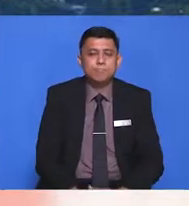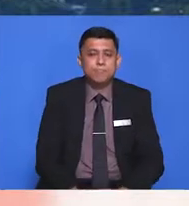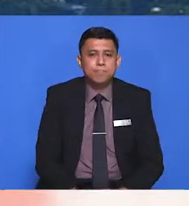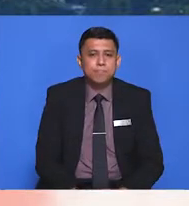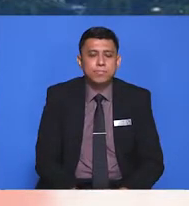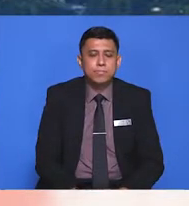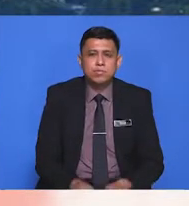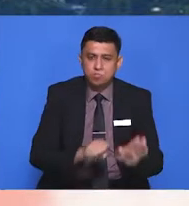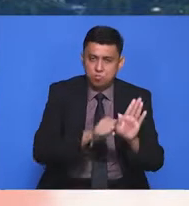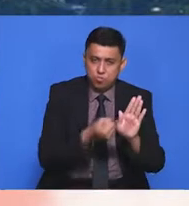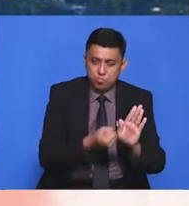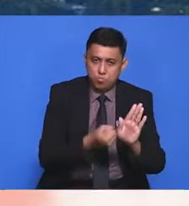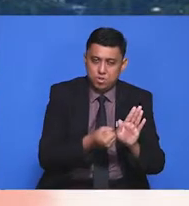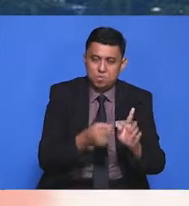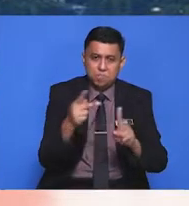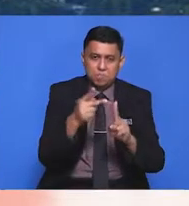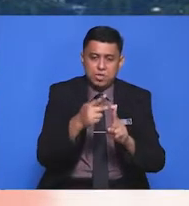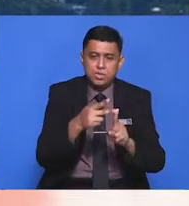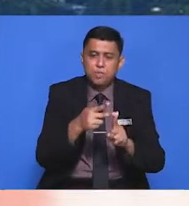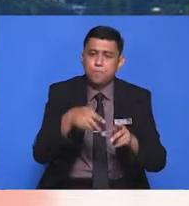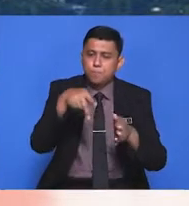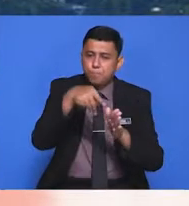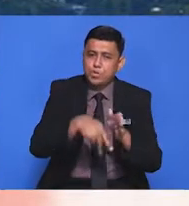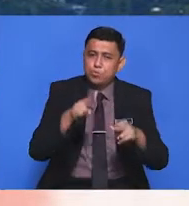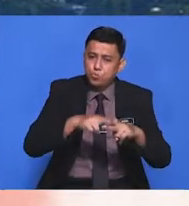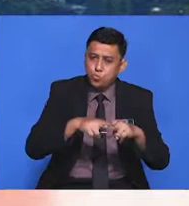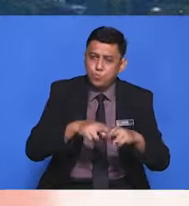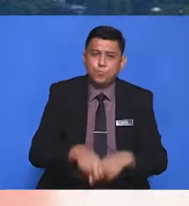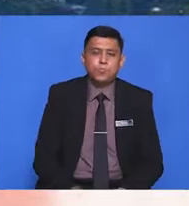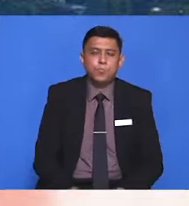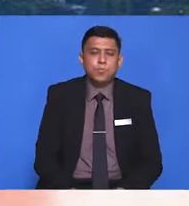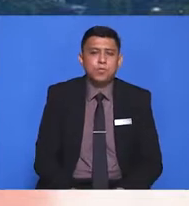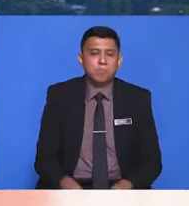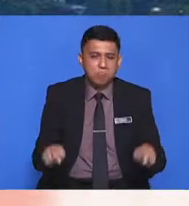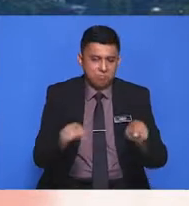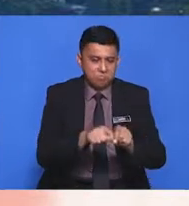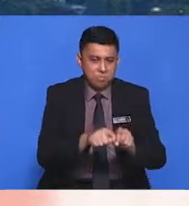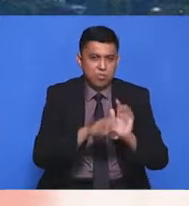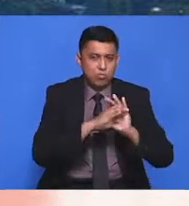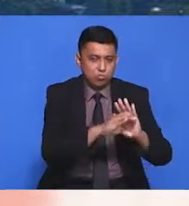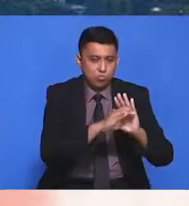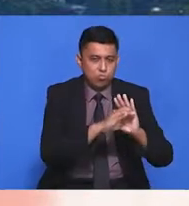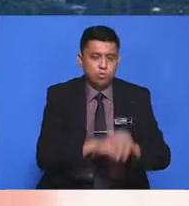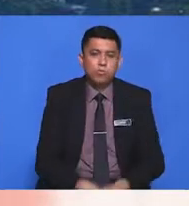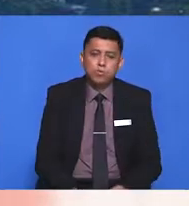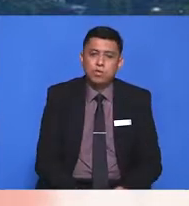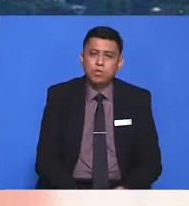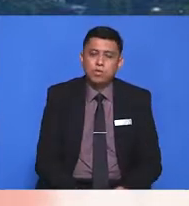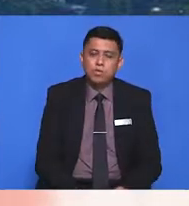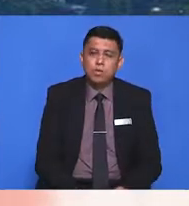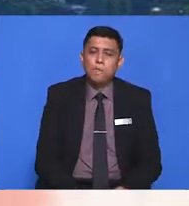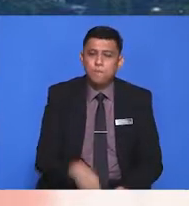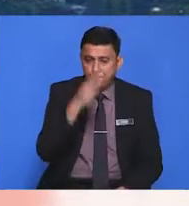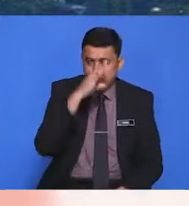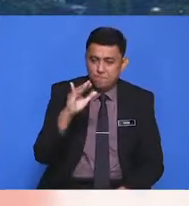membekalkan sumber air untuk keperluan domestik penduduk setempat. Seperti mana yang murid-murid dapat lihat, paparan menunjukkan